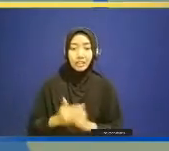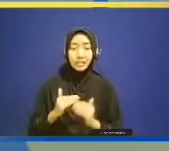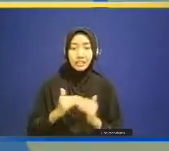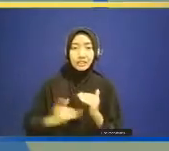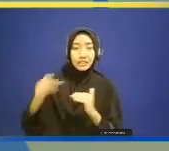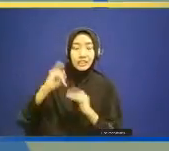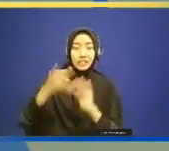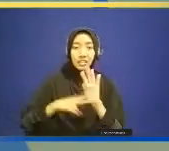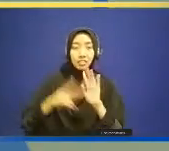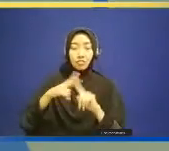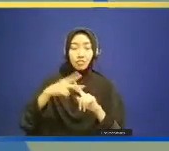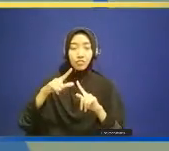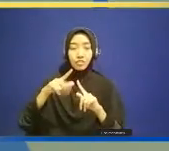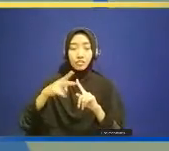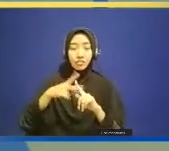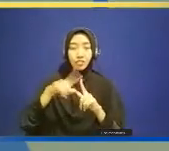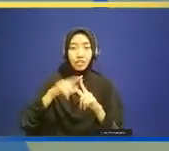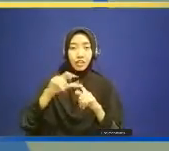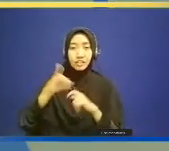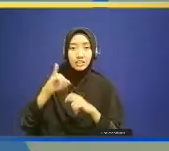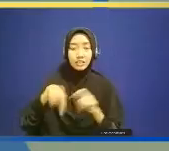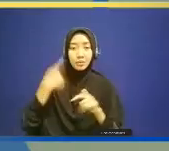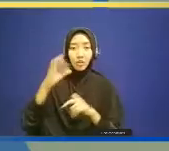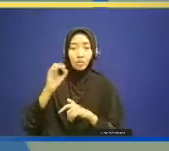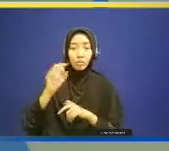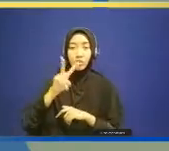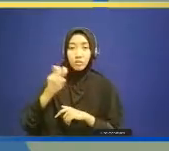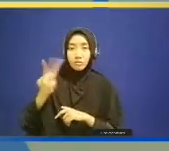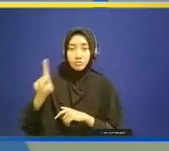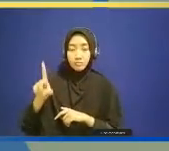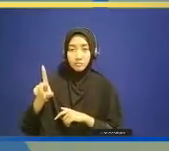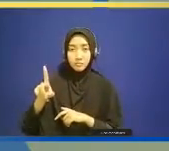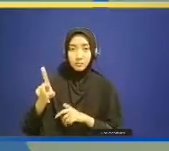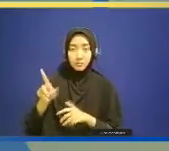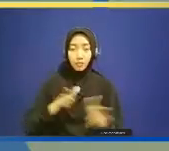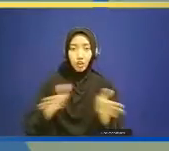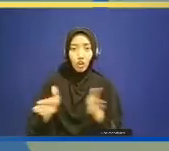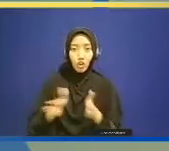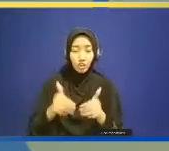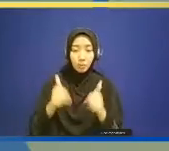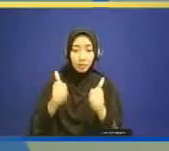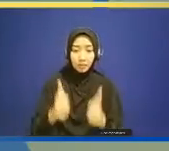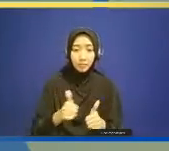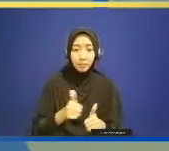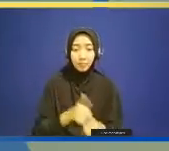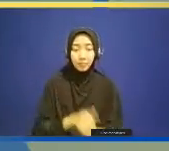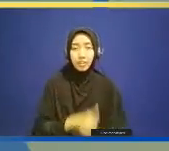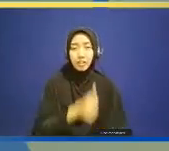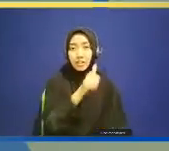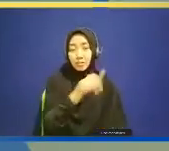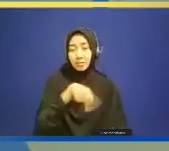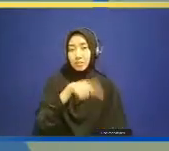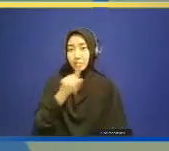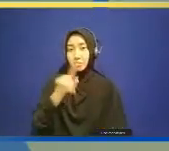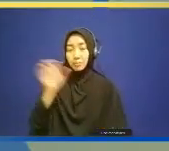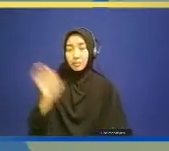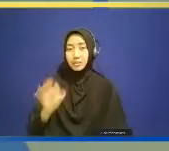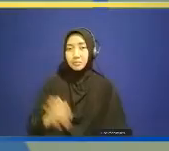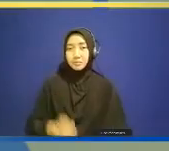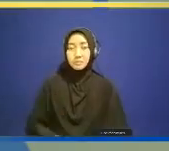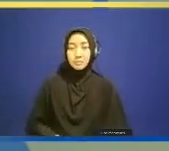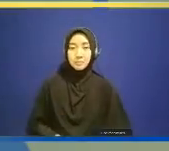sampai akhir september 2021 ini Hai terkendali yang kau 1,6 persen pertumbuhan